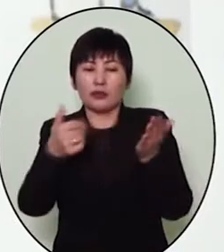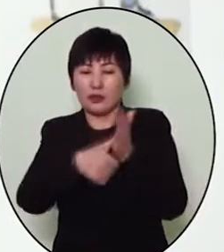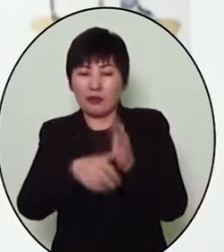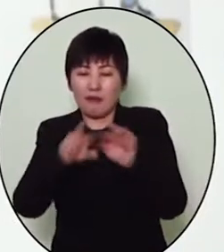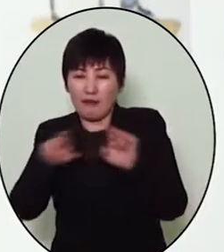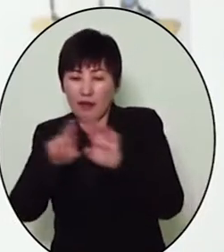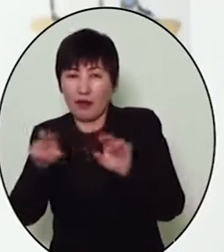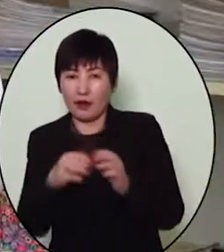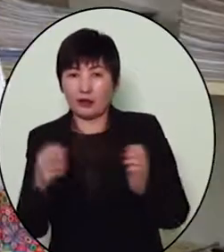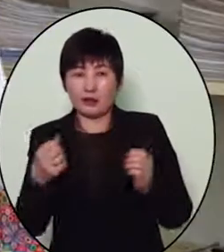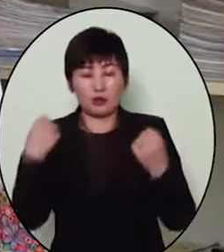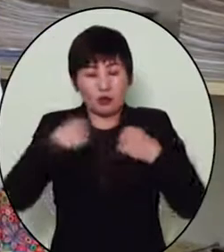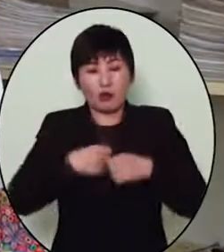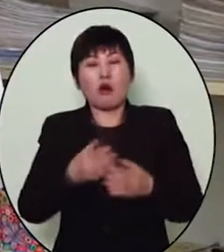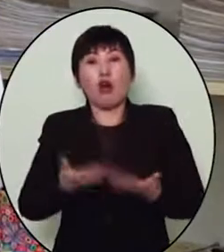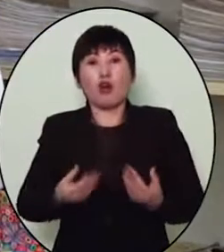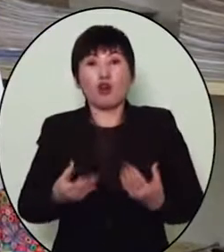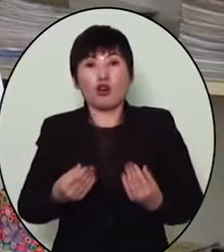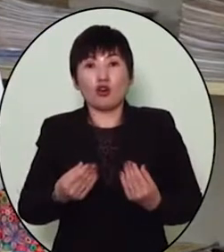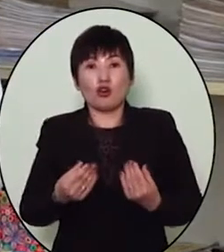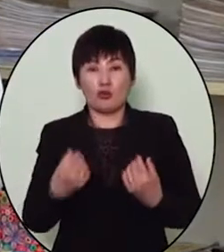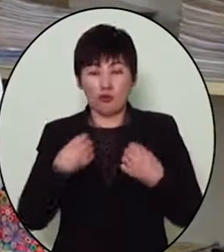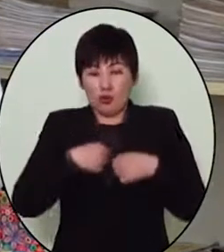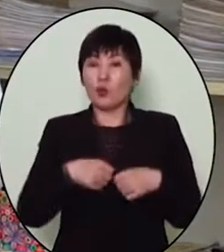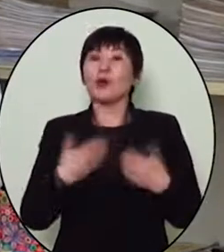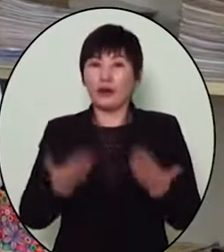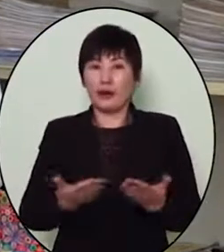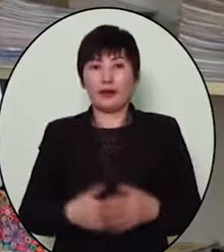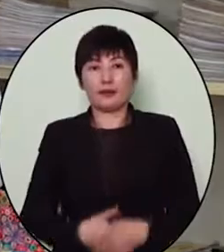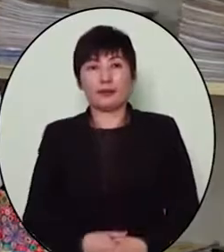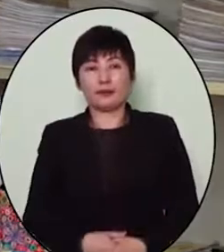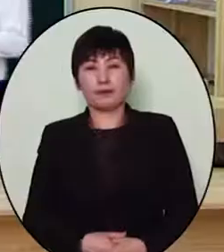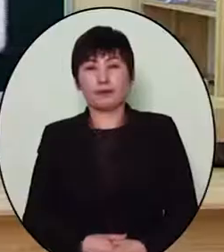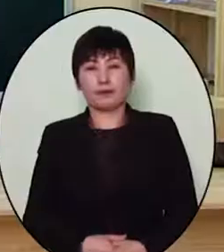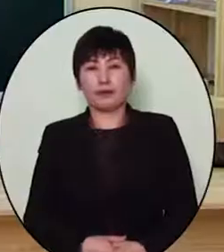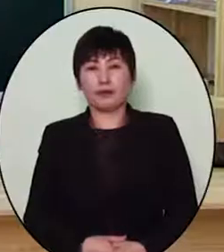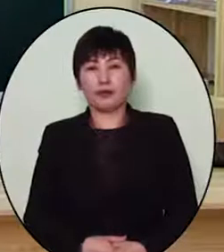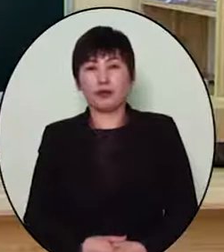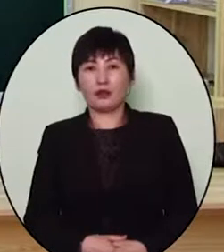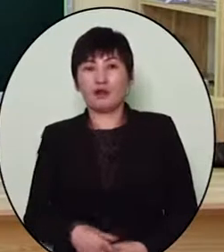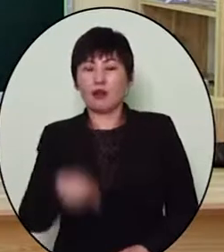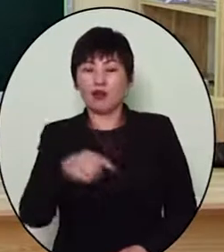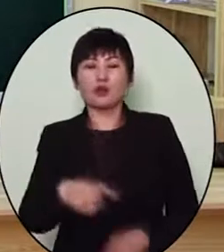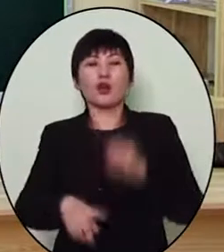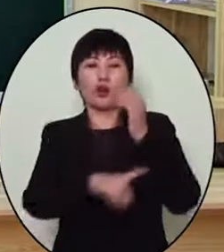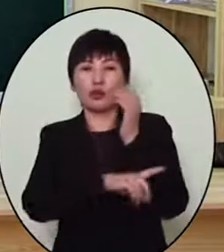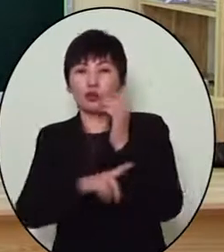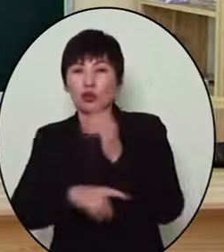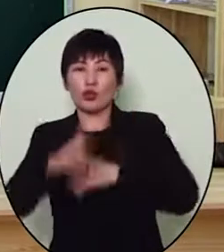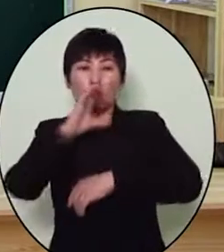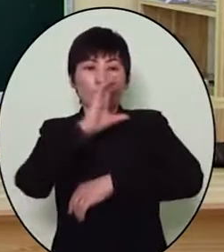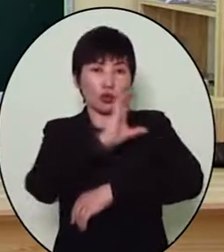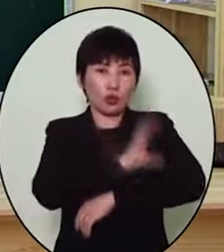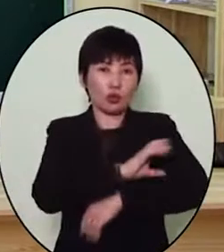ялгаж өөрийнхөө нуруунд ачаал өгөхгүйгээр цүнхээ үүрээрээ. Мөн эдгээр өдрүүдэд